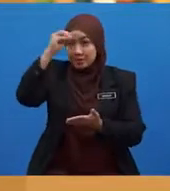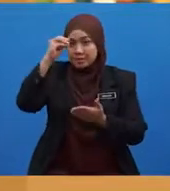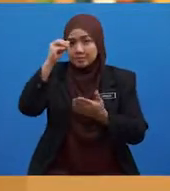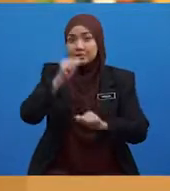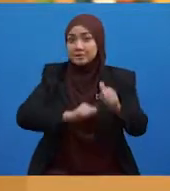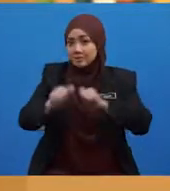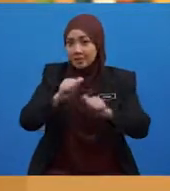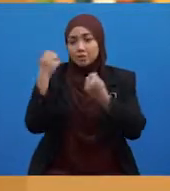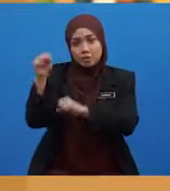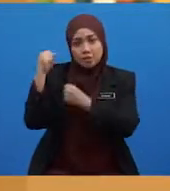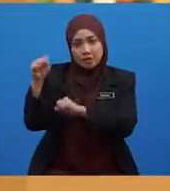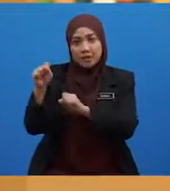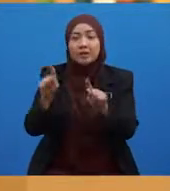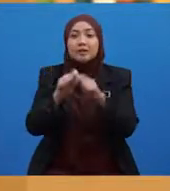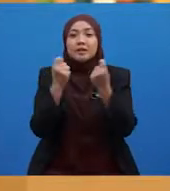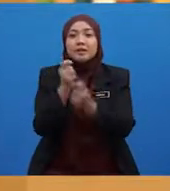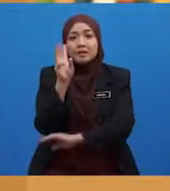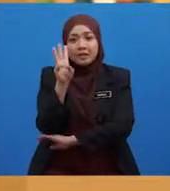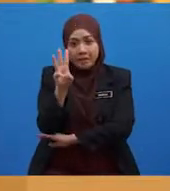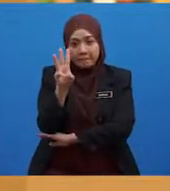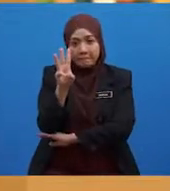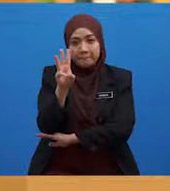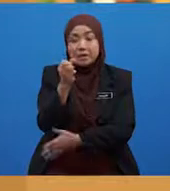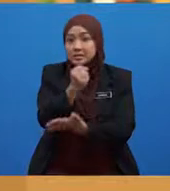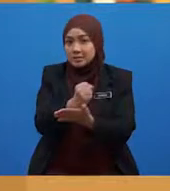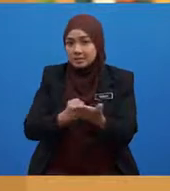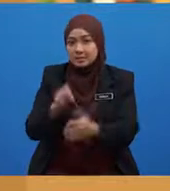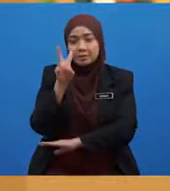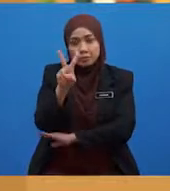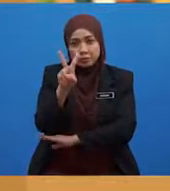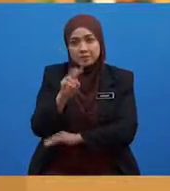pelajaran Sains Sukan Tingkatan 6, Semester 2.